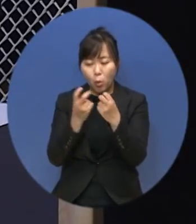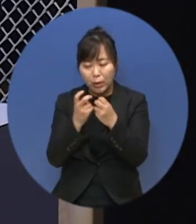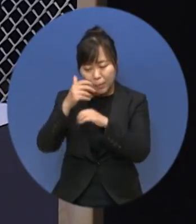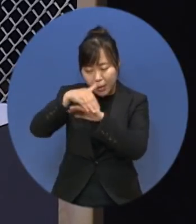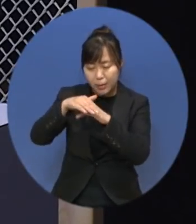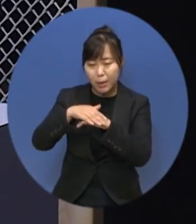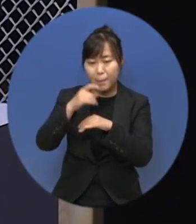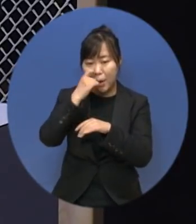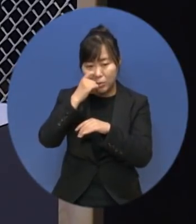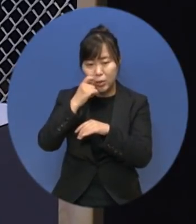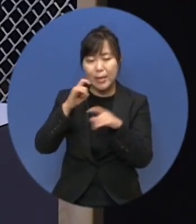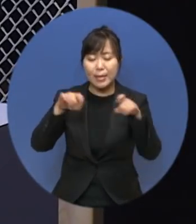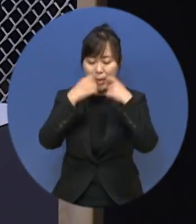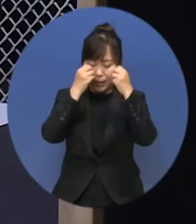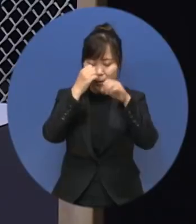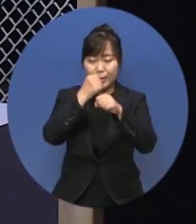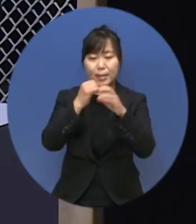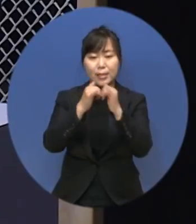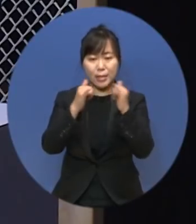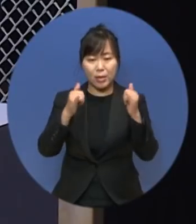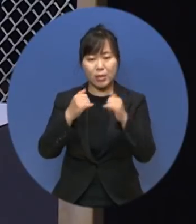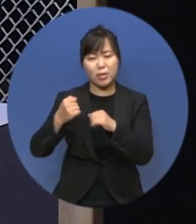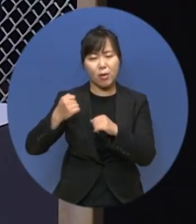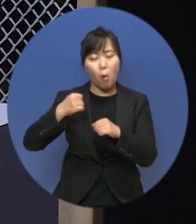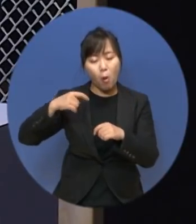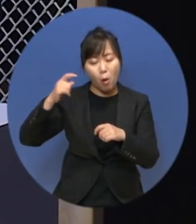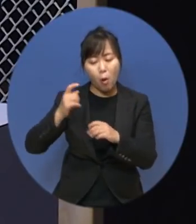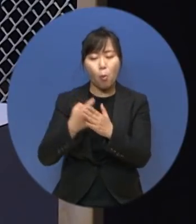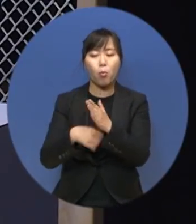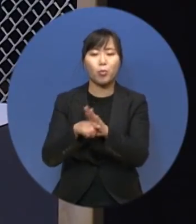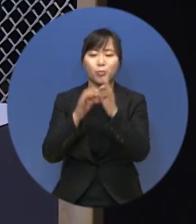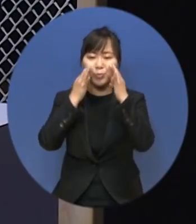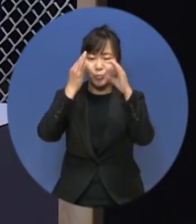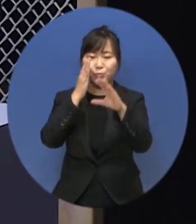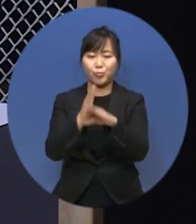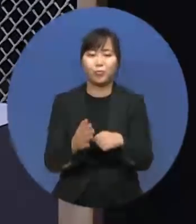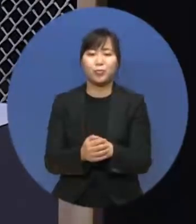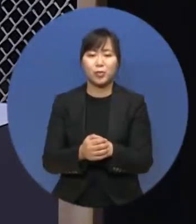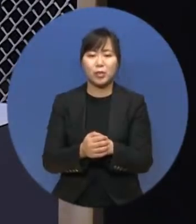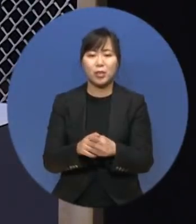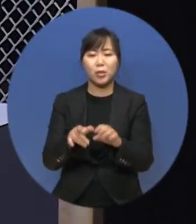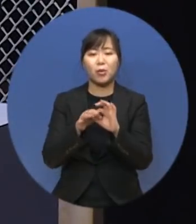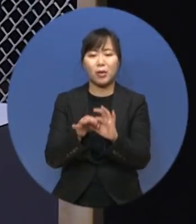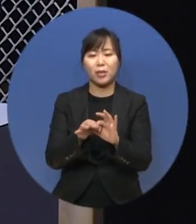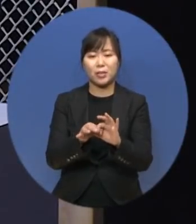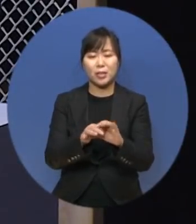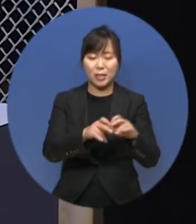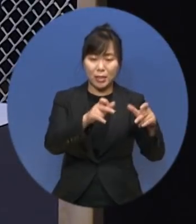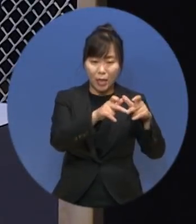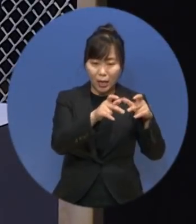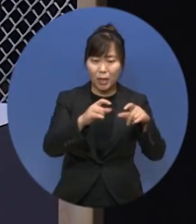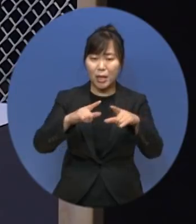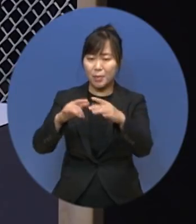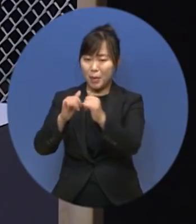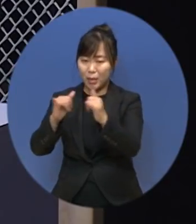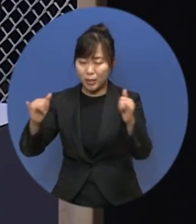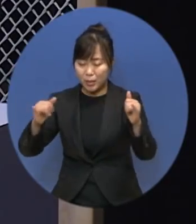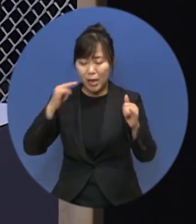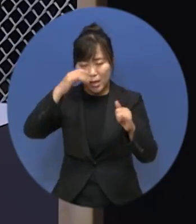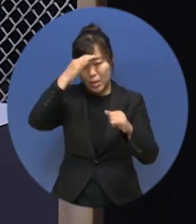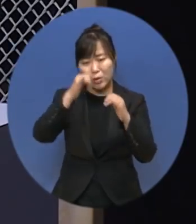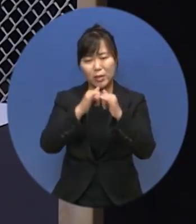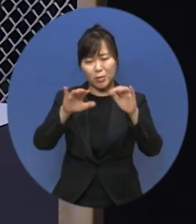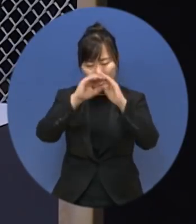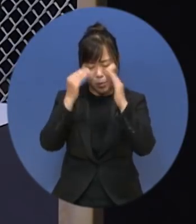개인 창작자로서의 역량 강화를 위해 노력하고 있습니다. 사실 이 부분은 장애, 비장애